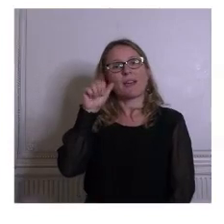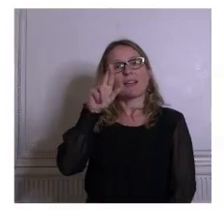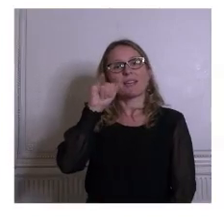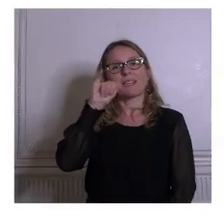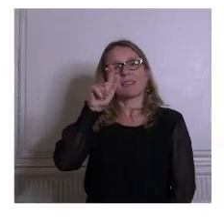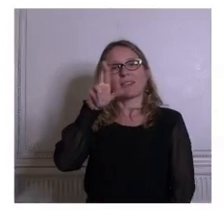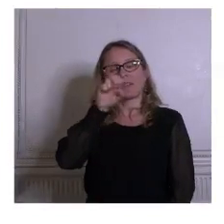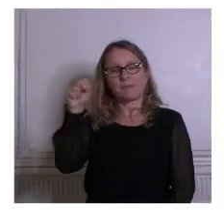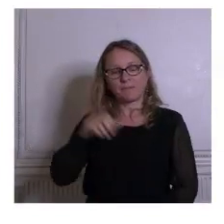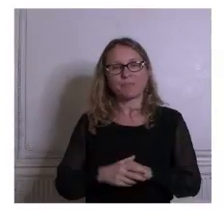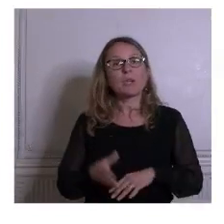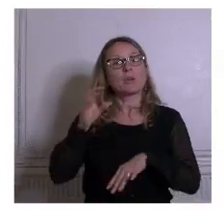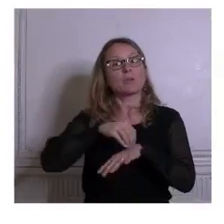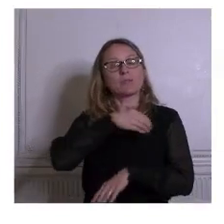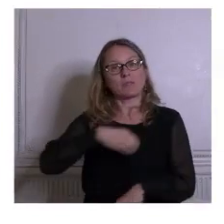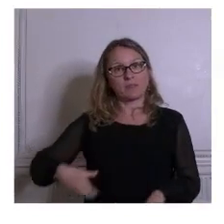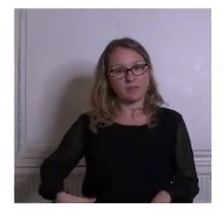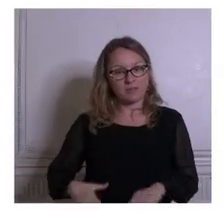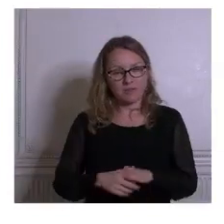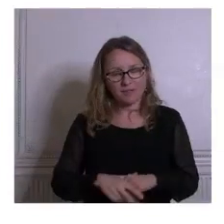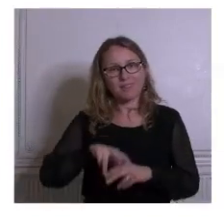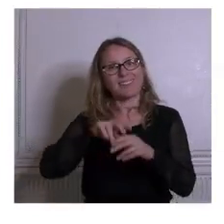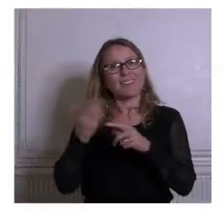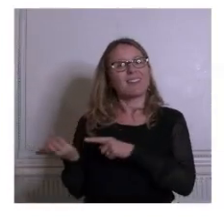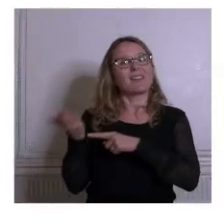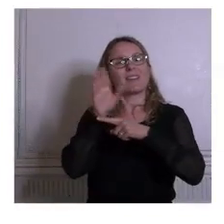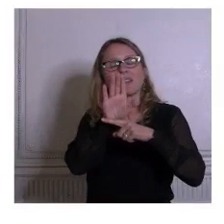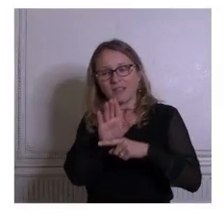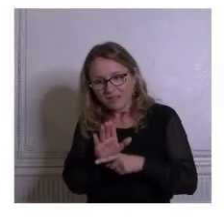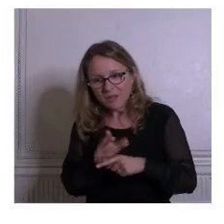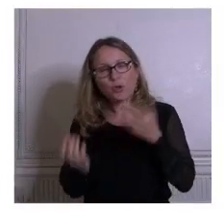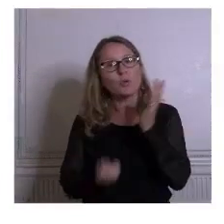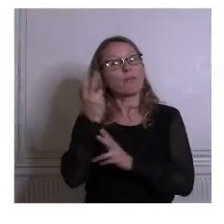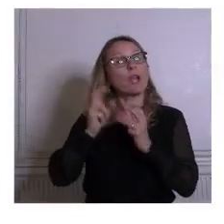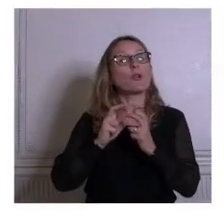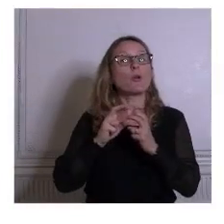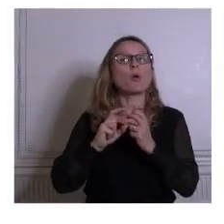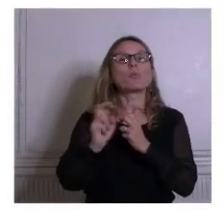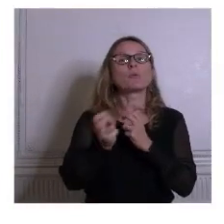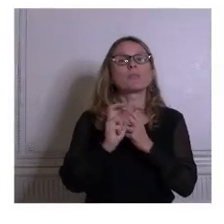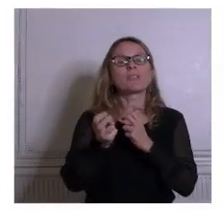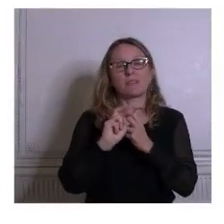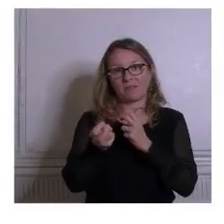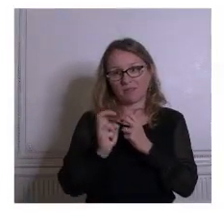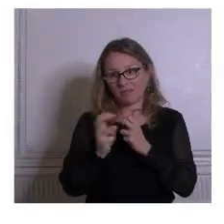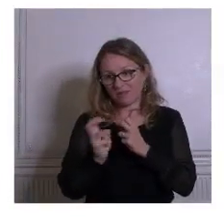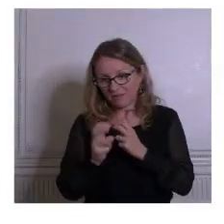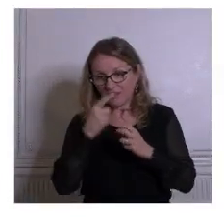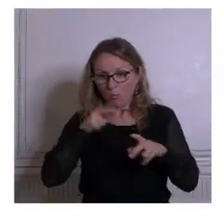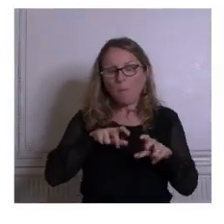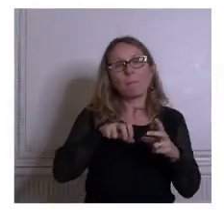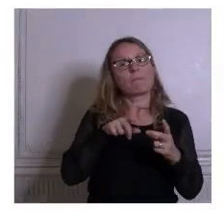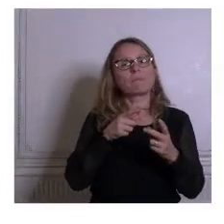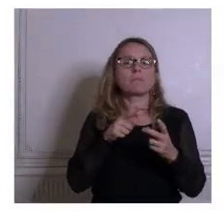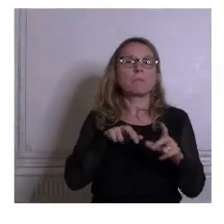à Madame Kelly, Madame Dumont, pardon, c'était le dernier nom de la liste, Madame Dumont, donc l'indemnité dévolue à l'ensemble des